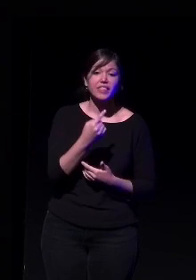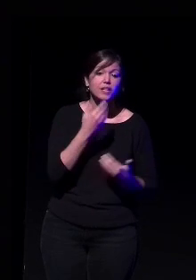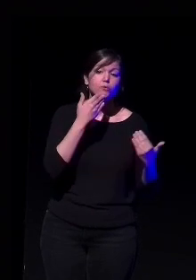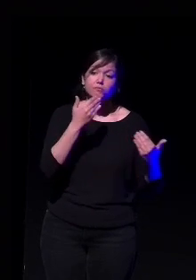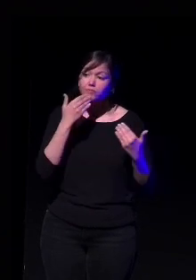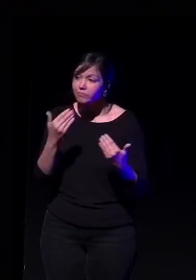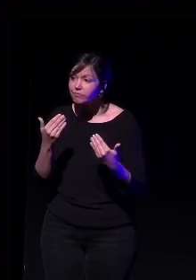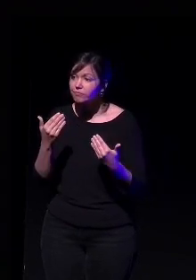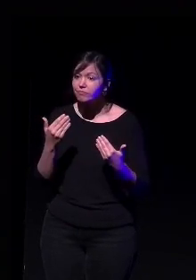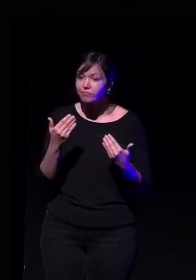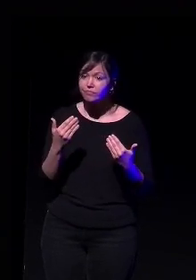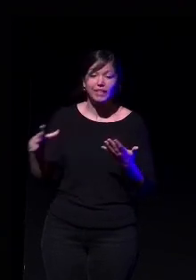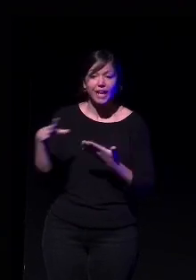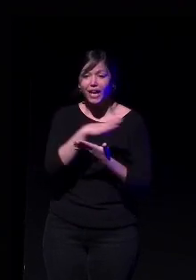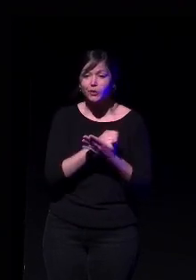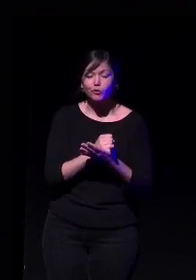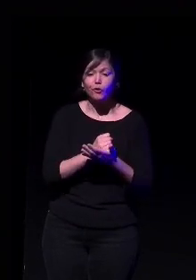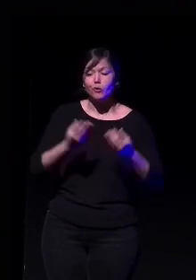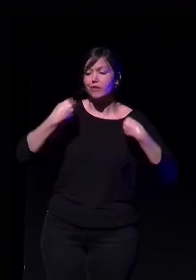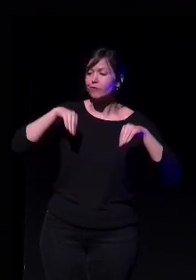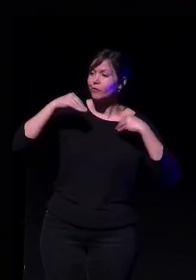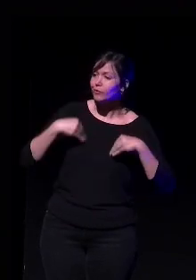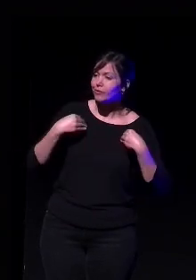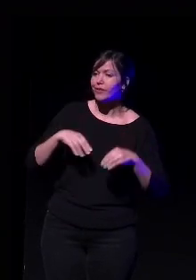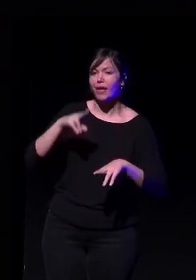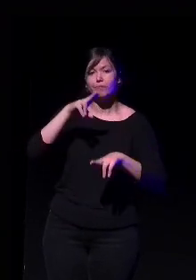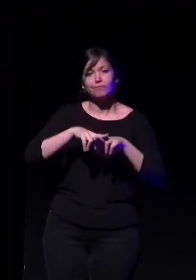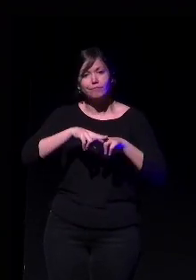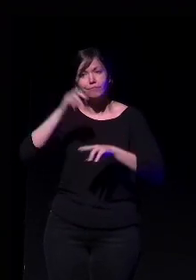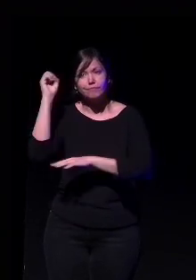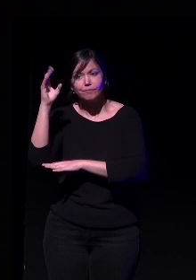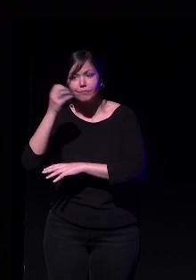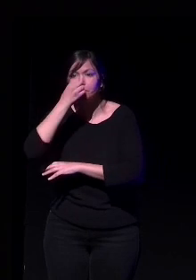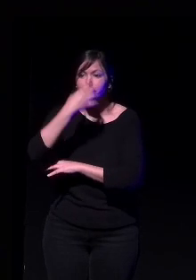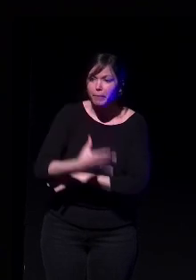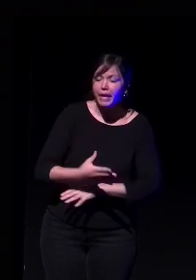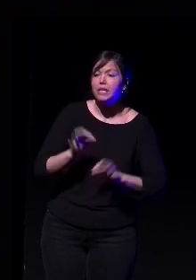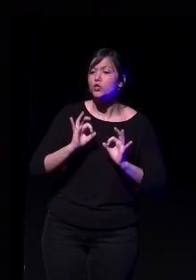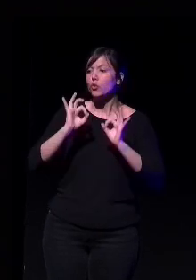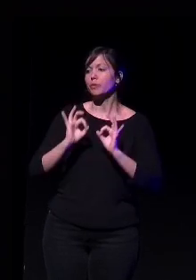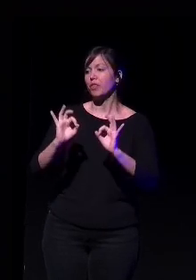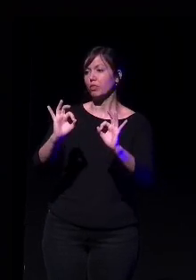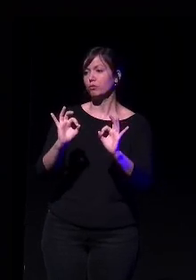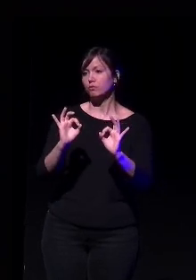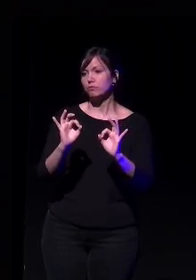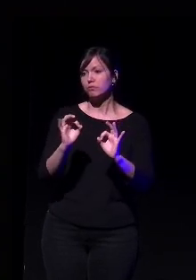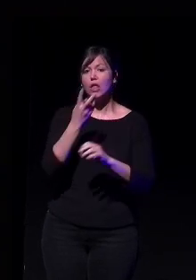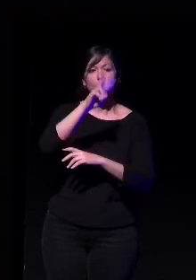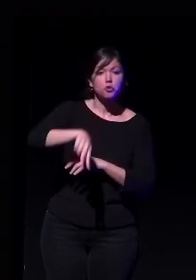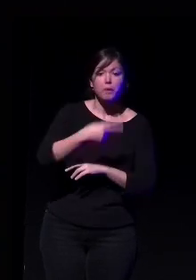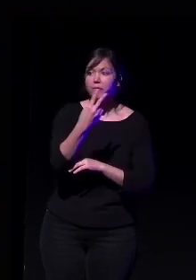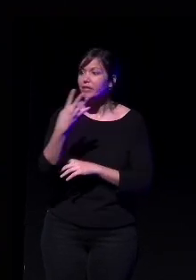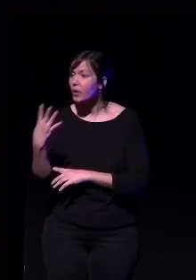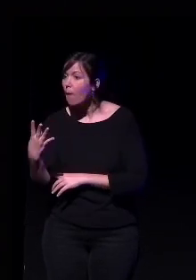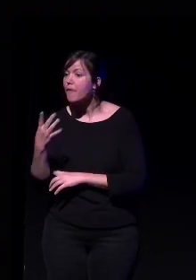a tots que passeu una bona vetllada, que passem tots una bona vetllada i, sobretot, sobretot, que el